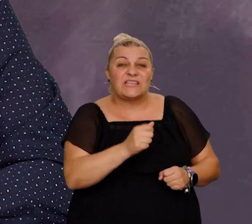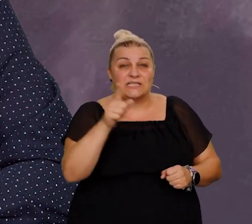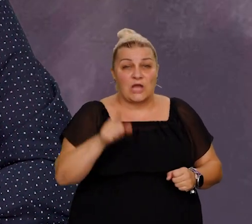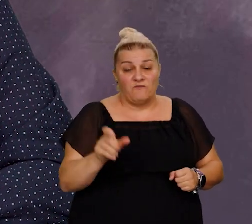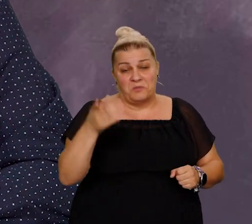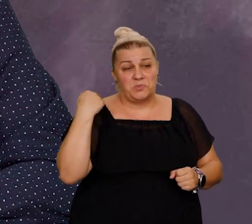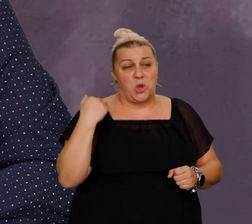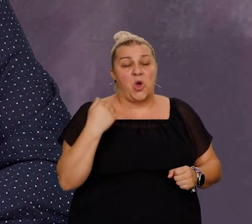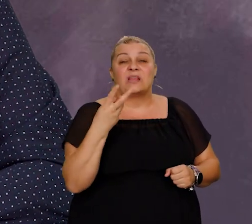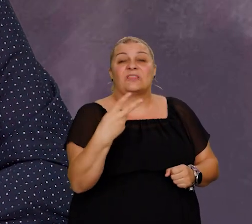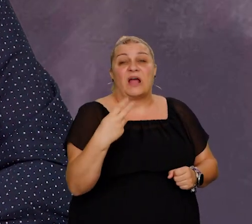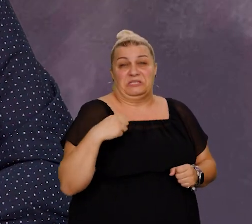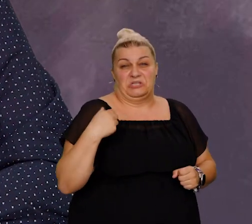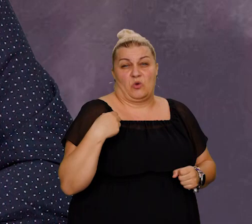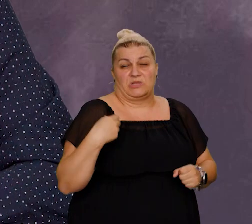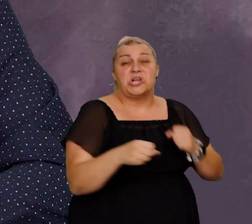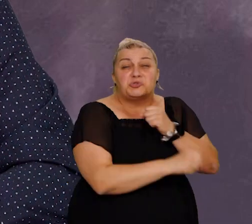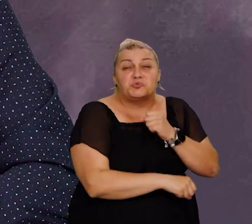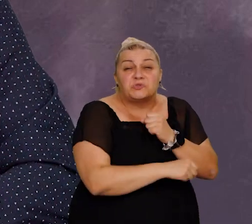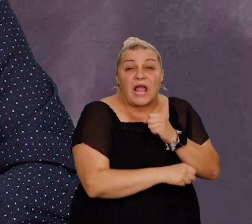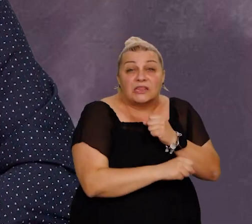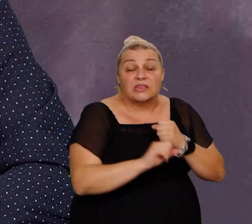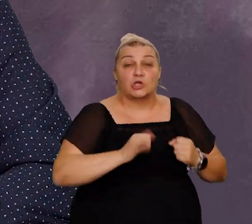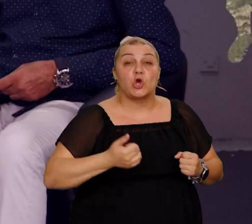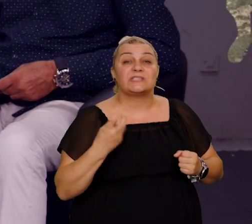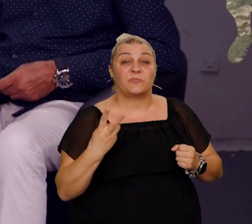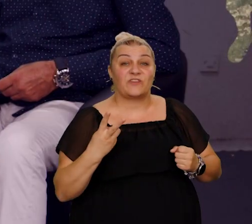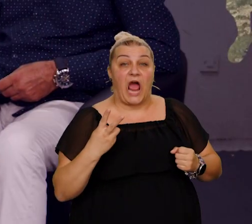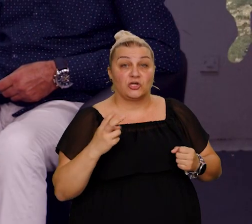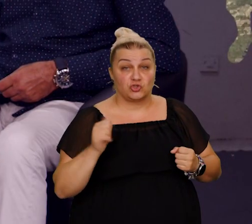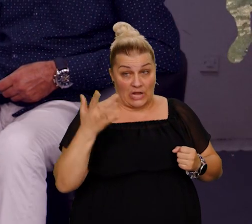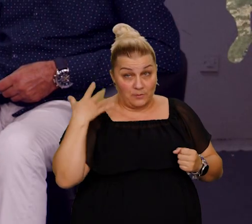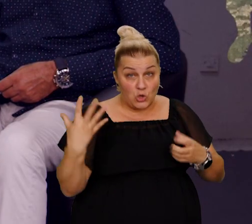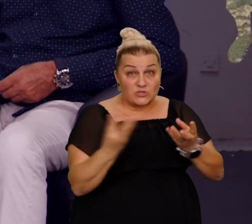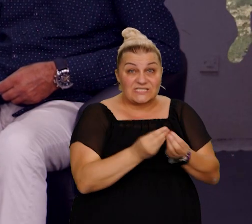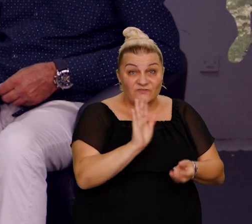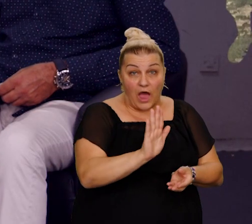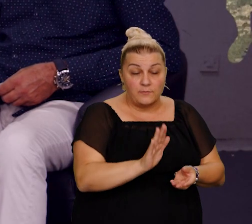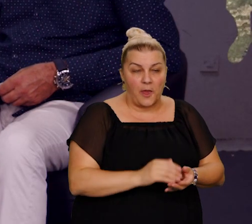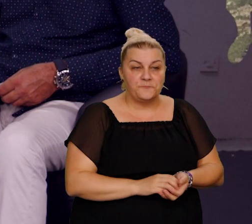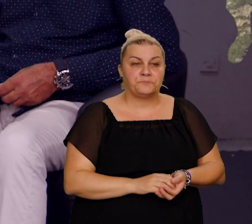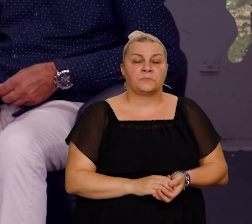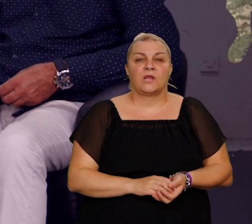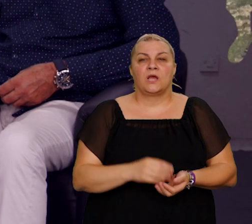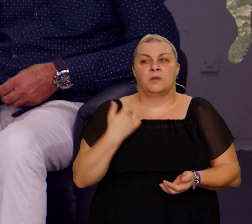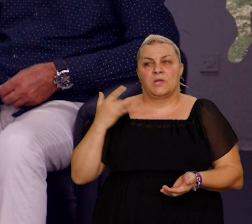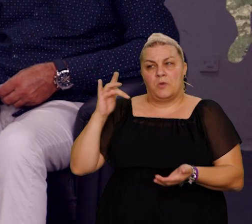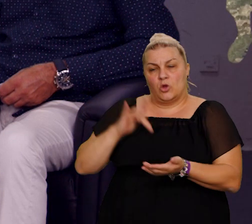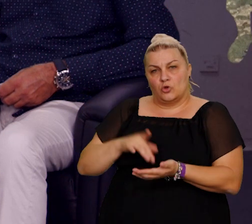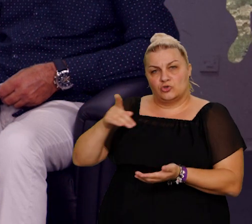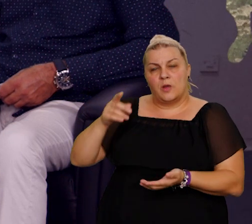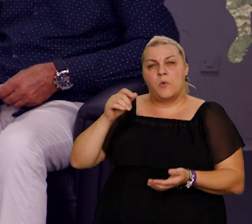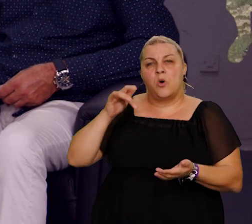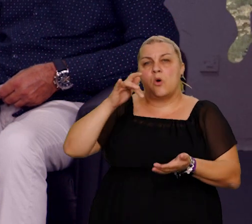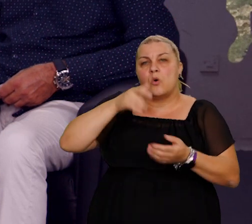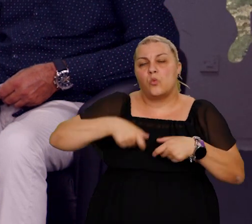20-godišnjeg studenta Josipa Vranića, ili bio on s vama u sastavu? Kad smo mi došli u Jadransku